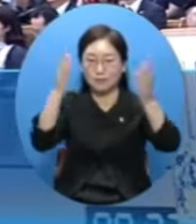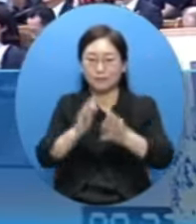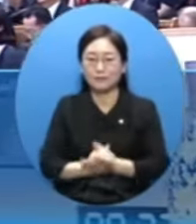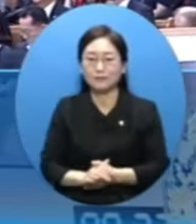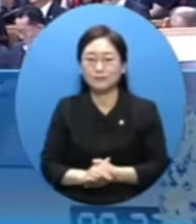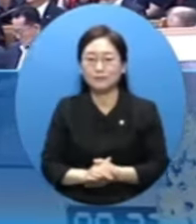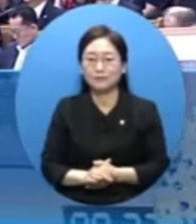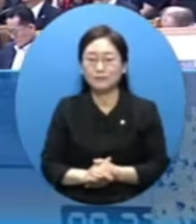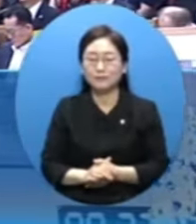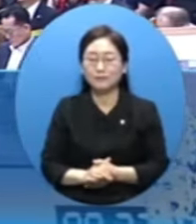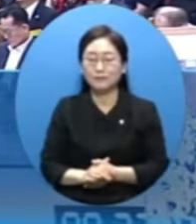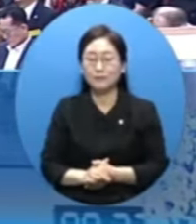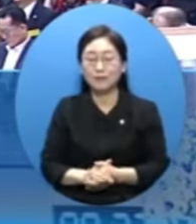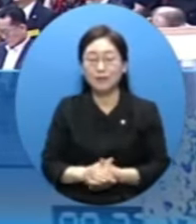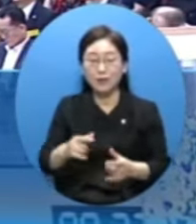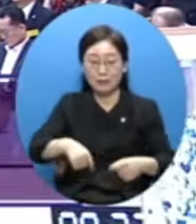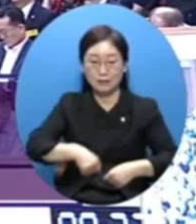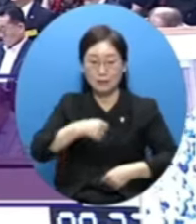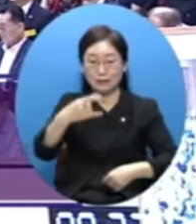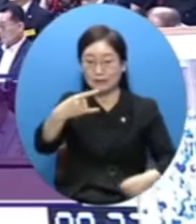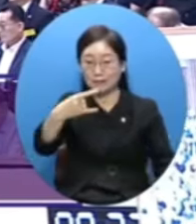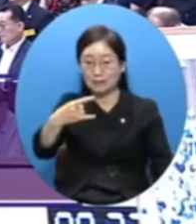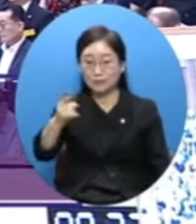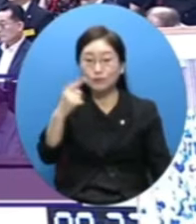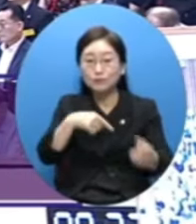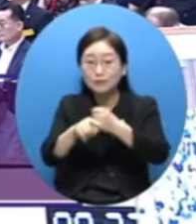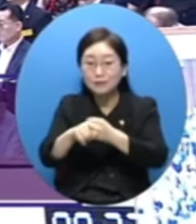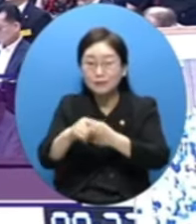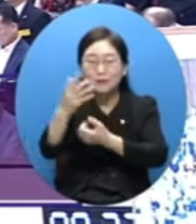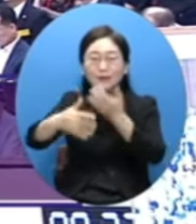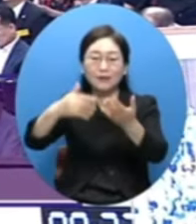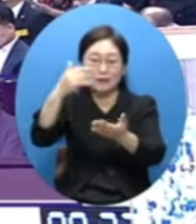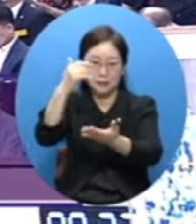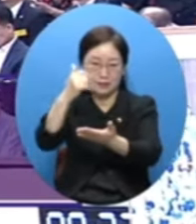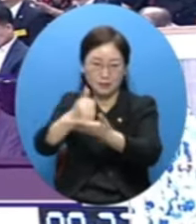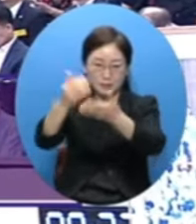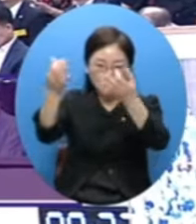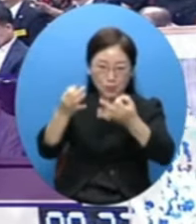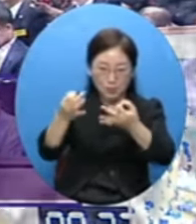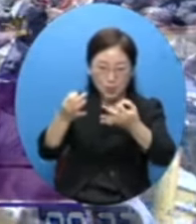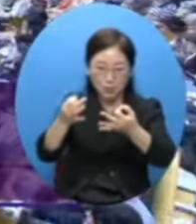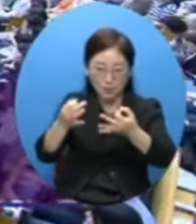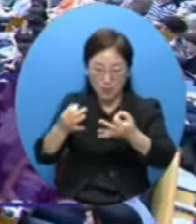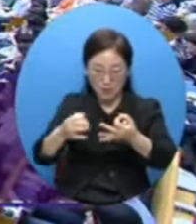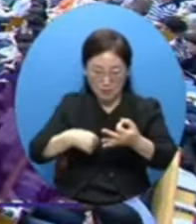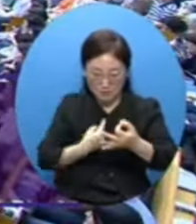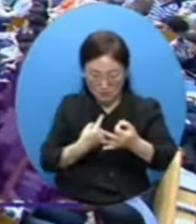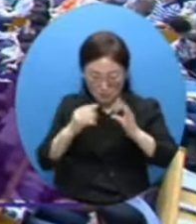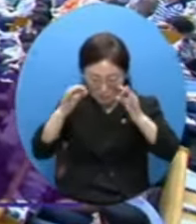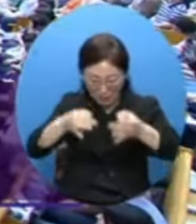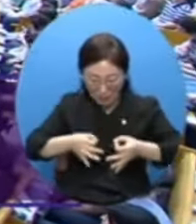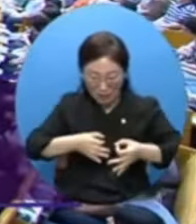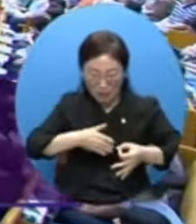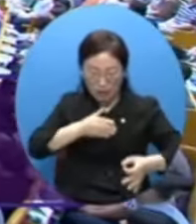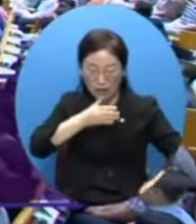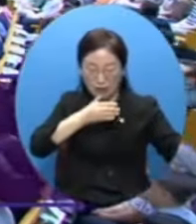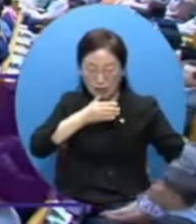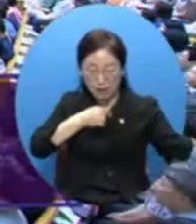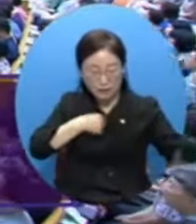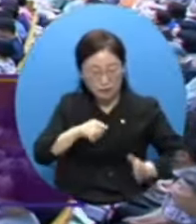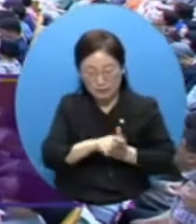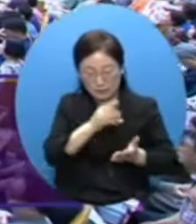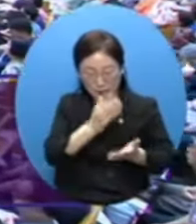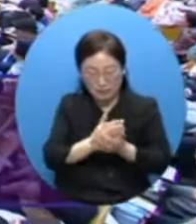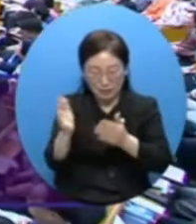할렐루야 여기서 의롭다는 것은 하나님 앞에서 자기 안에 사는 것이 없음을 깨닫고 하나님만 적으로 믿고